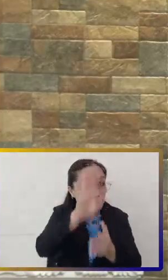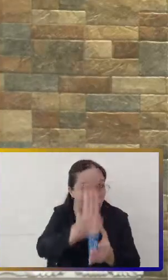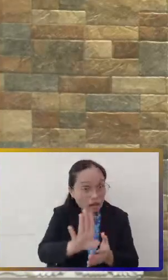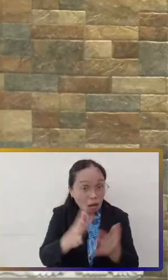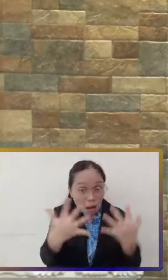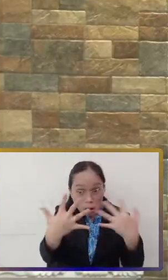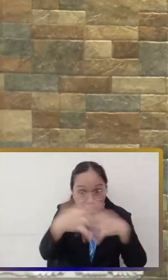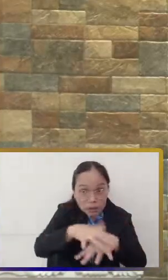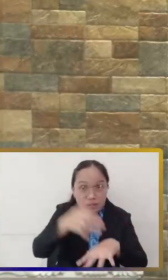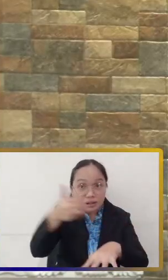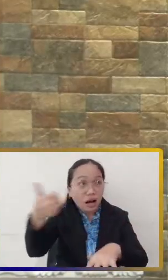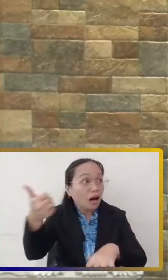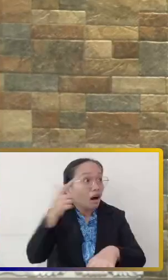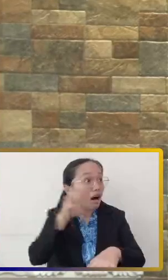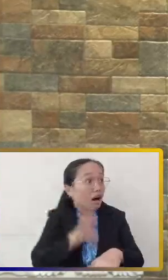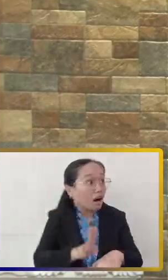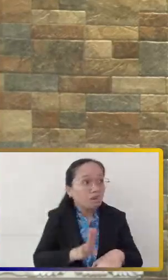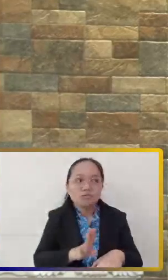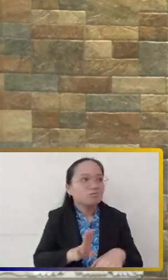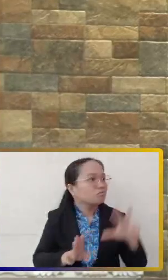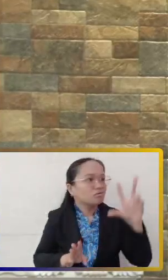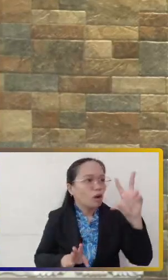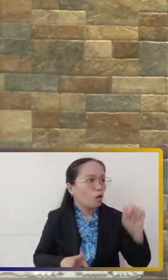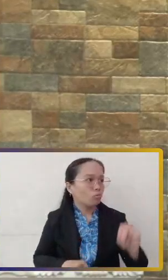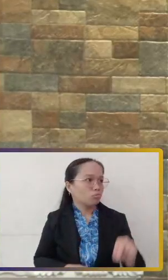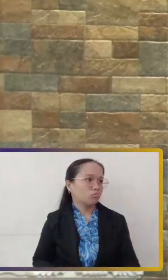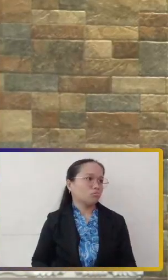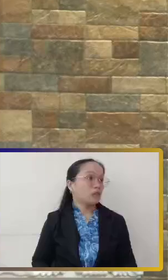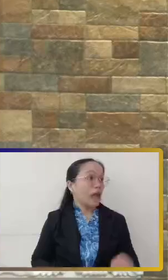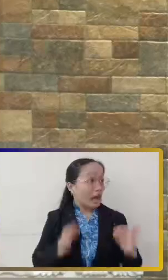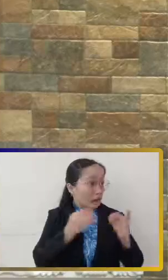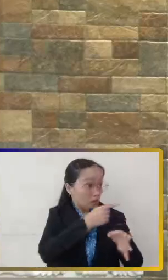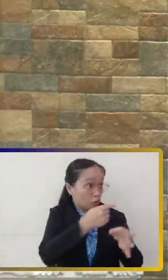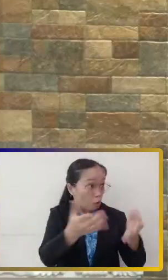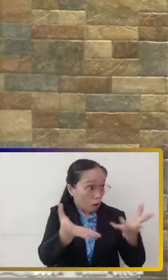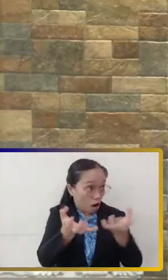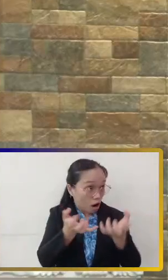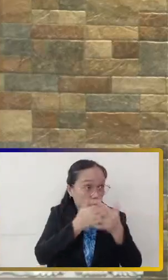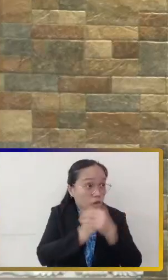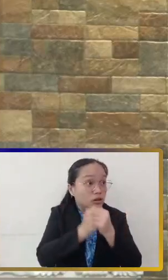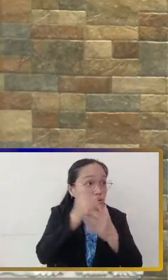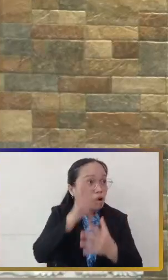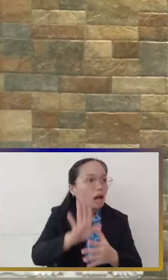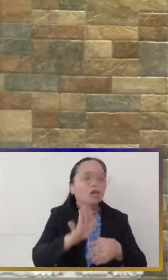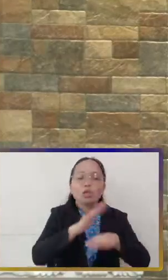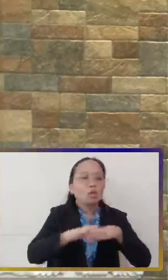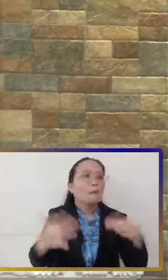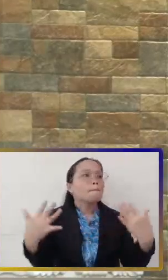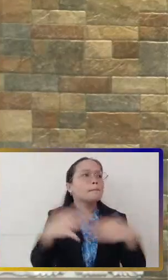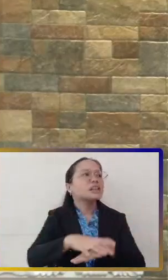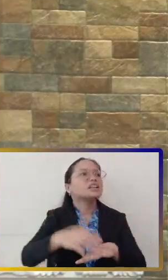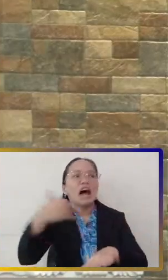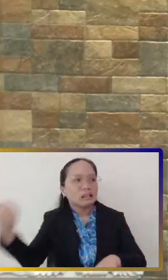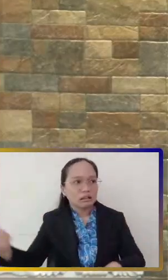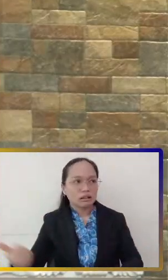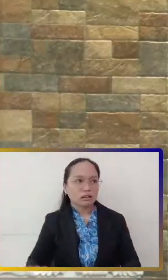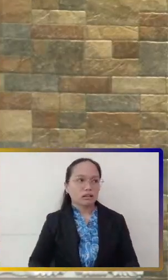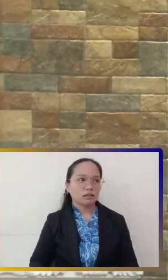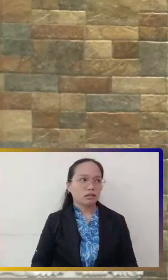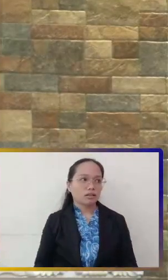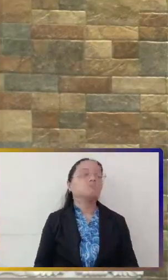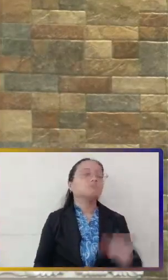gods. Okay? Kung gusto mong i-worship ang Diyos, huwag mo haluan ng iba. Sapagkat hindi mo